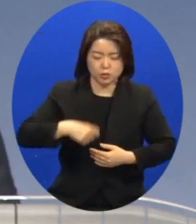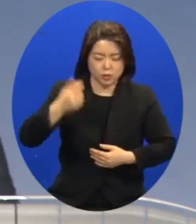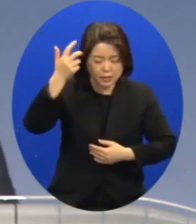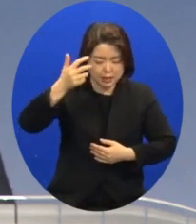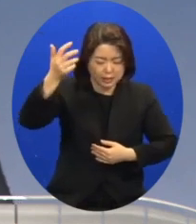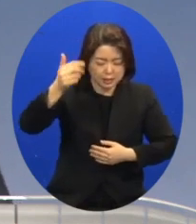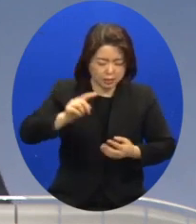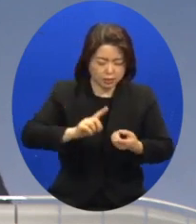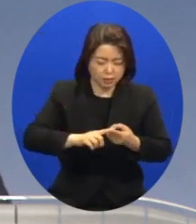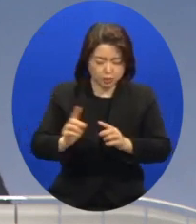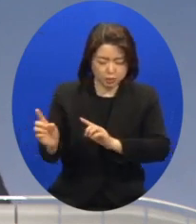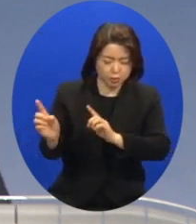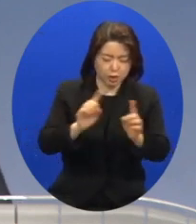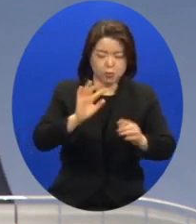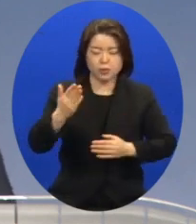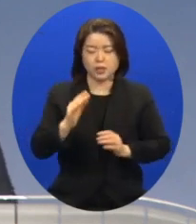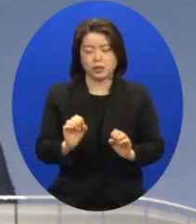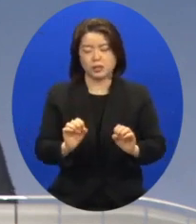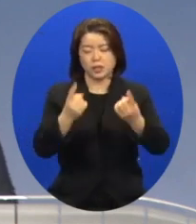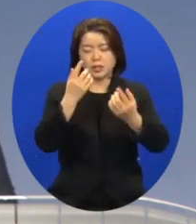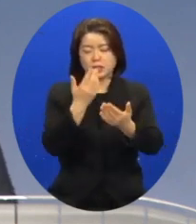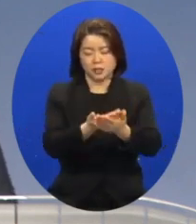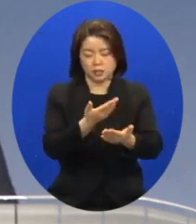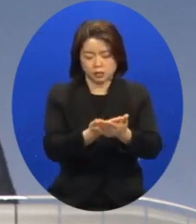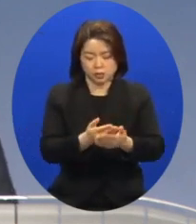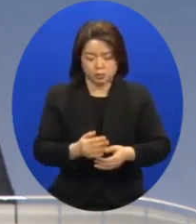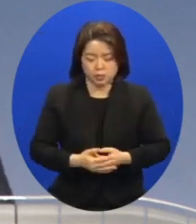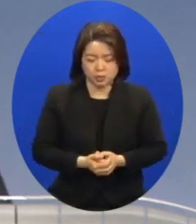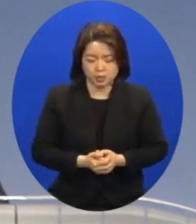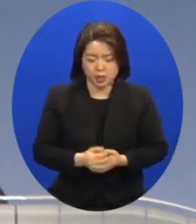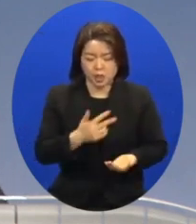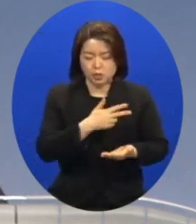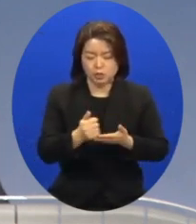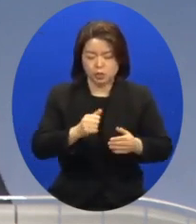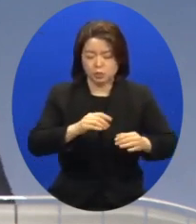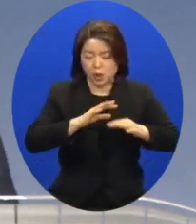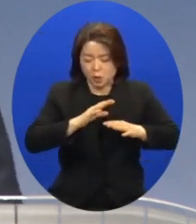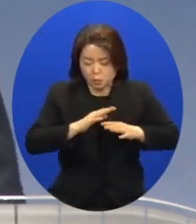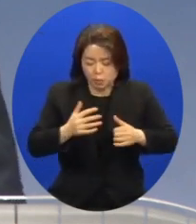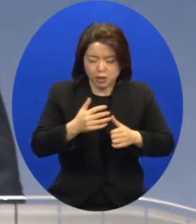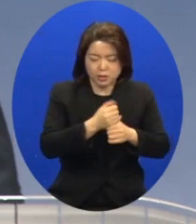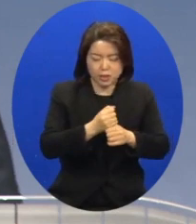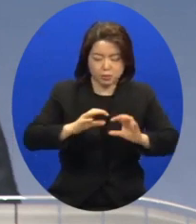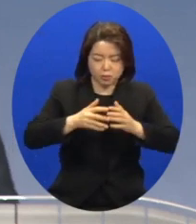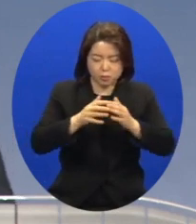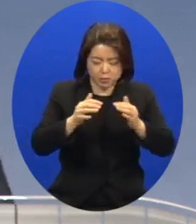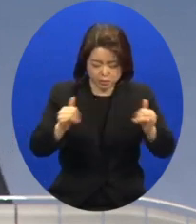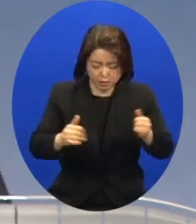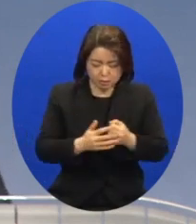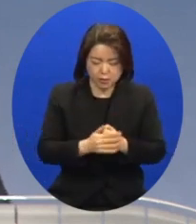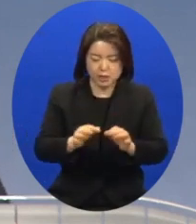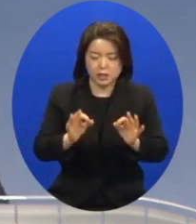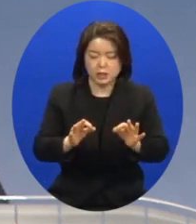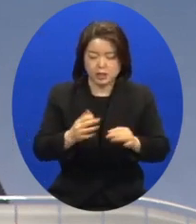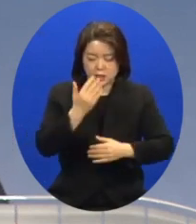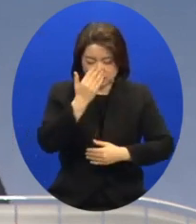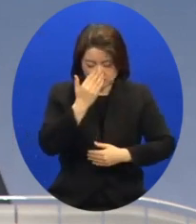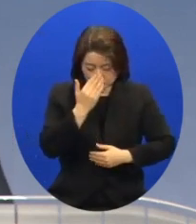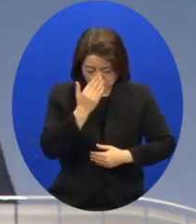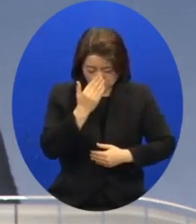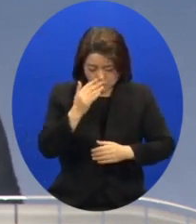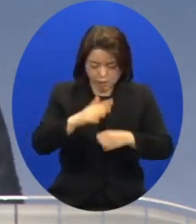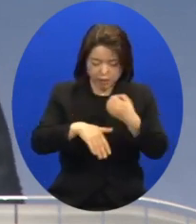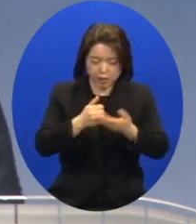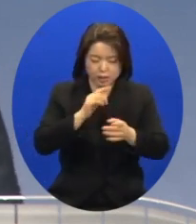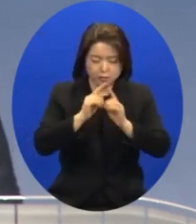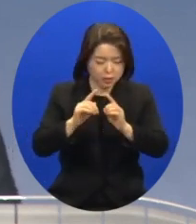영적으로도 회복되는 계기가 되게 해 주옵소서. 주님, 두려움에 사로잡힌 국민들이 이제는 겸손히 하나님의